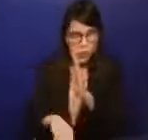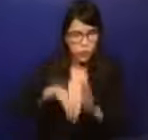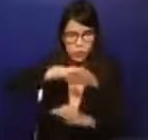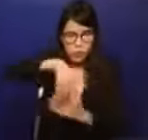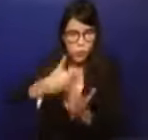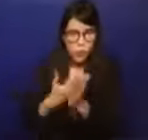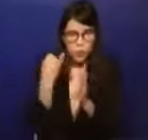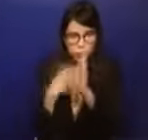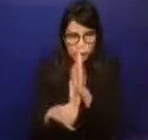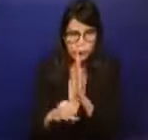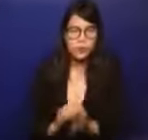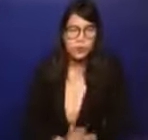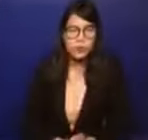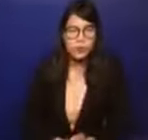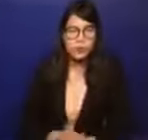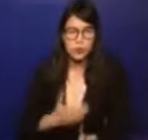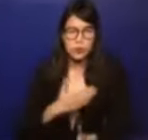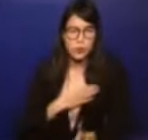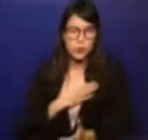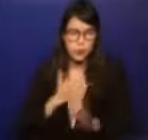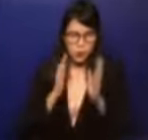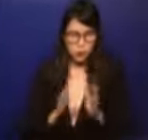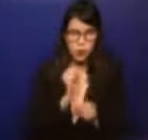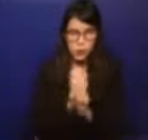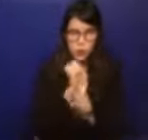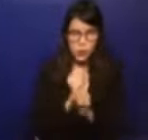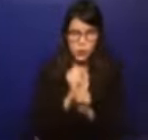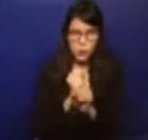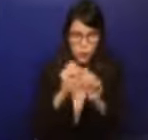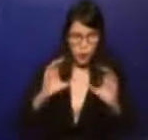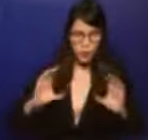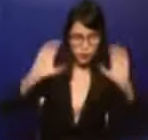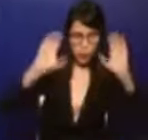ตั้งหลักก่อนนะคะเราเป็นเจ้าหน้าที่รัฐเราเป็นส.ส.ในส